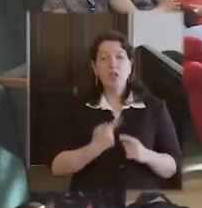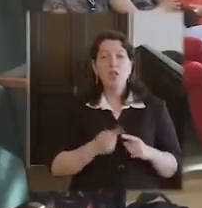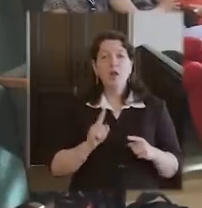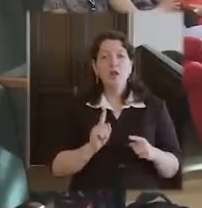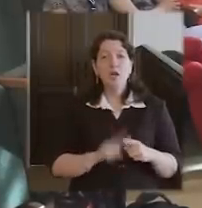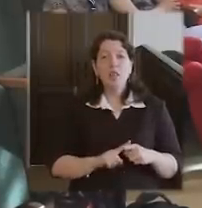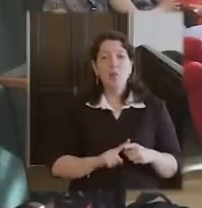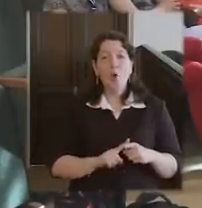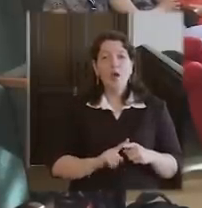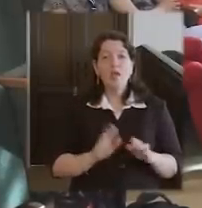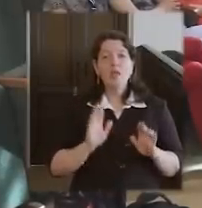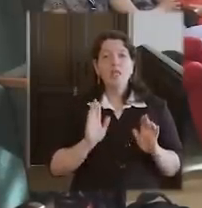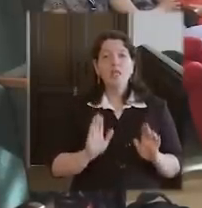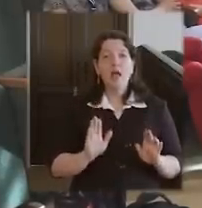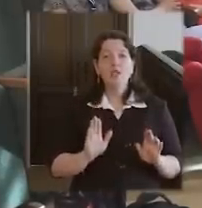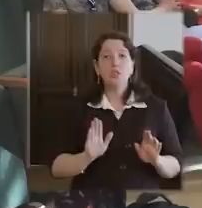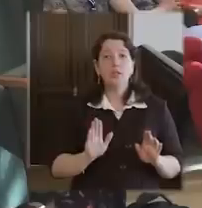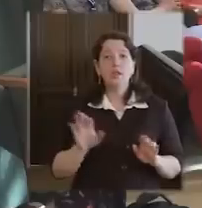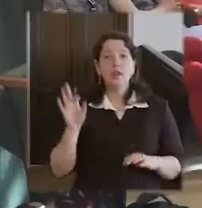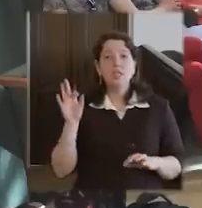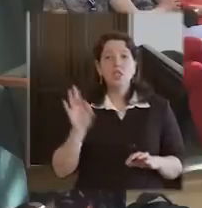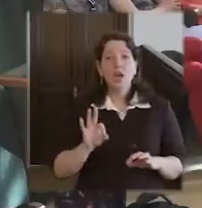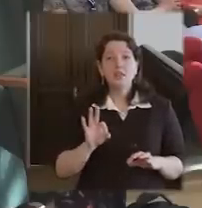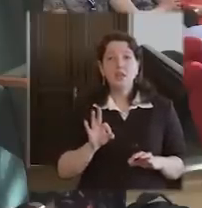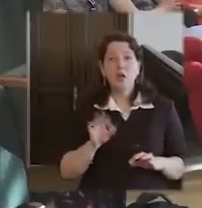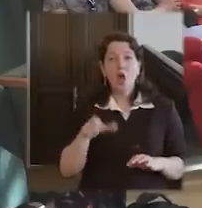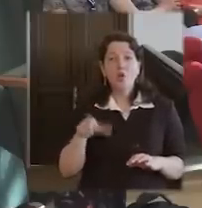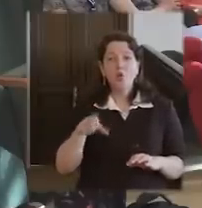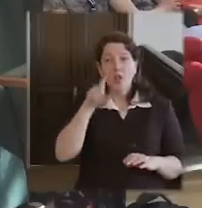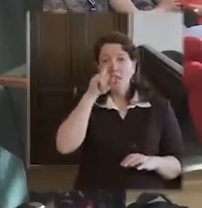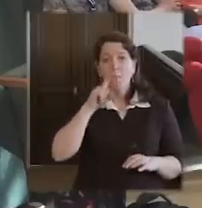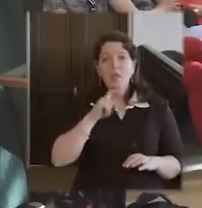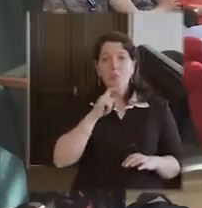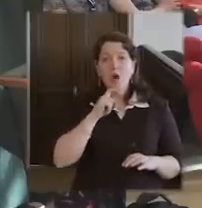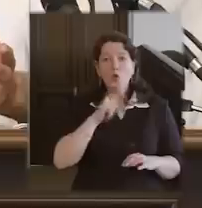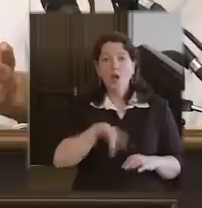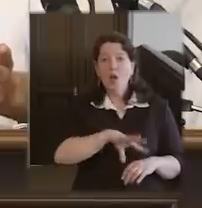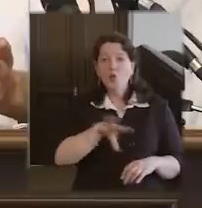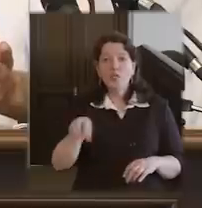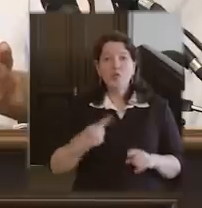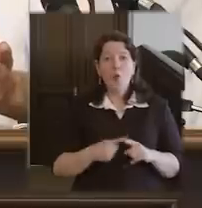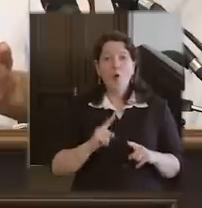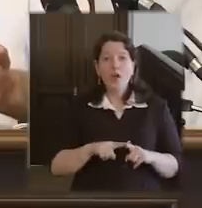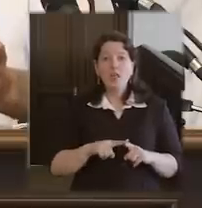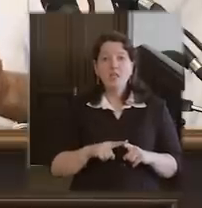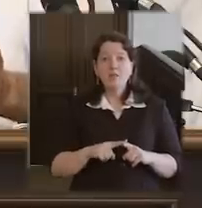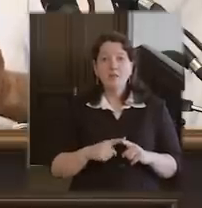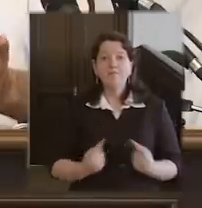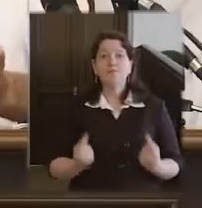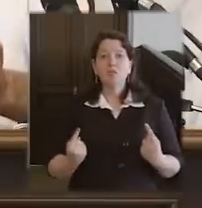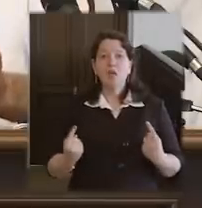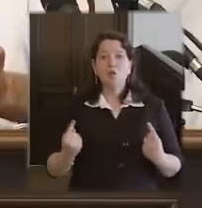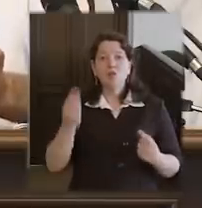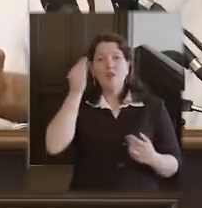к этому и даже часто не понимаем всего этого